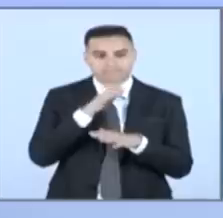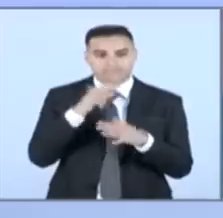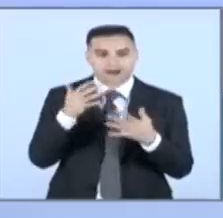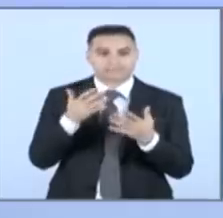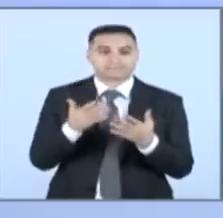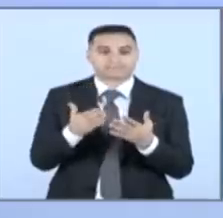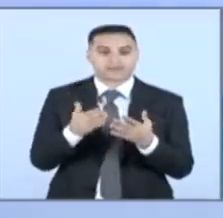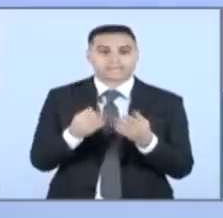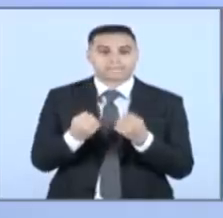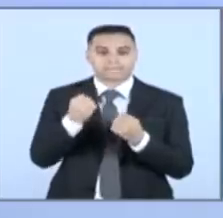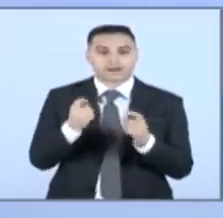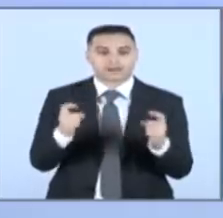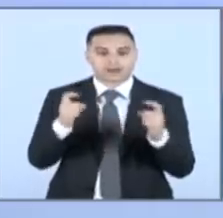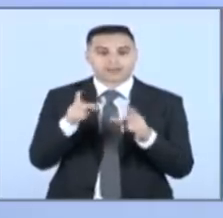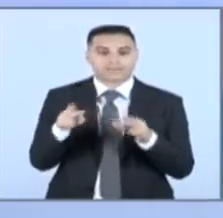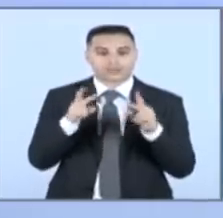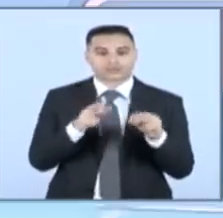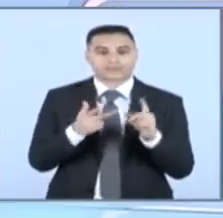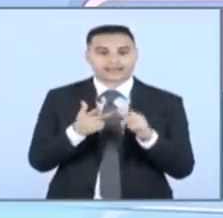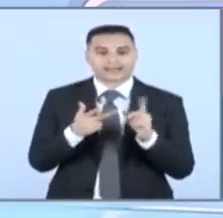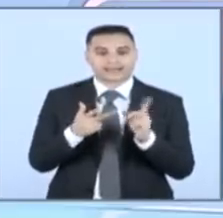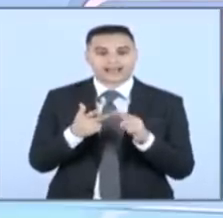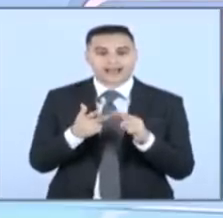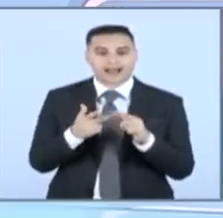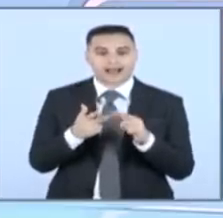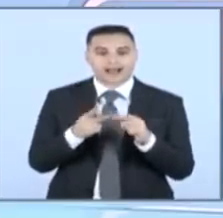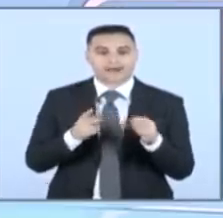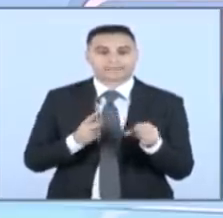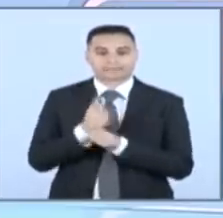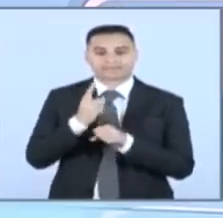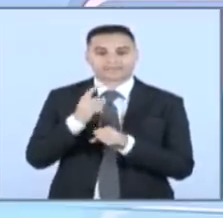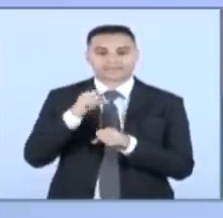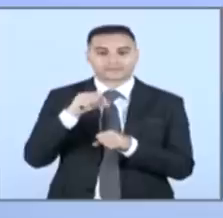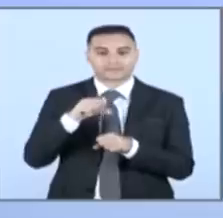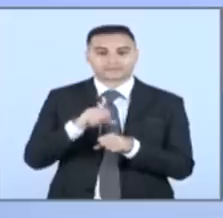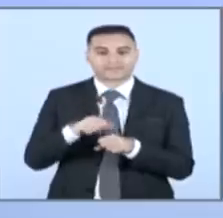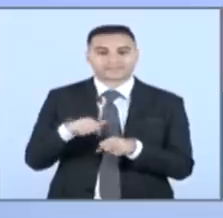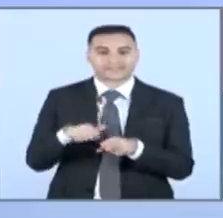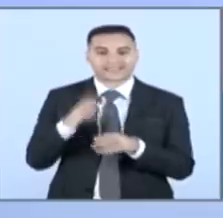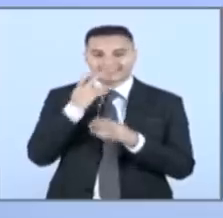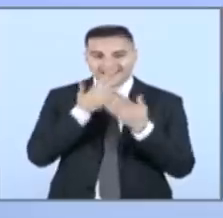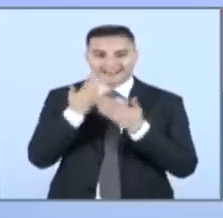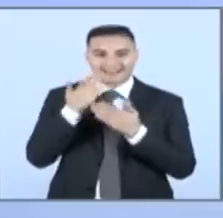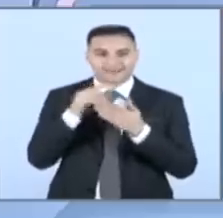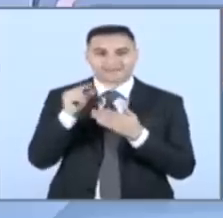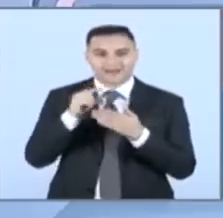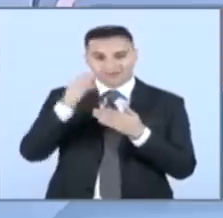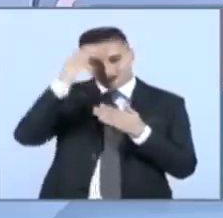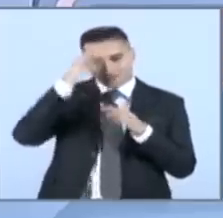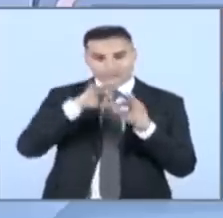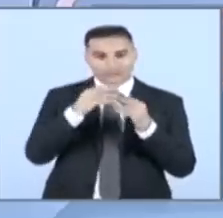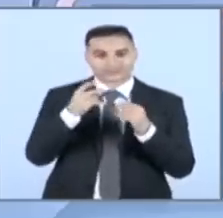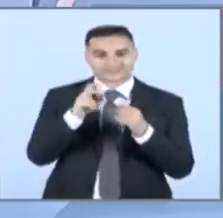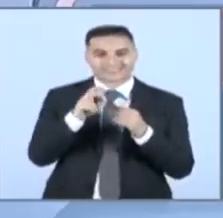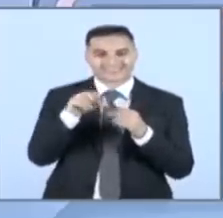التقيل: بطل الموسم الثالث تلقى أول هزيمة في تاريخ برنامج العباقرة من عيلة طه.